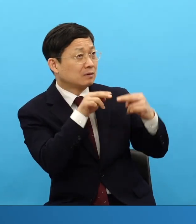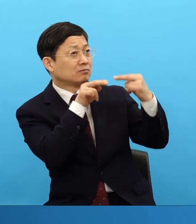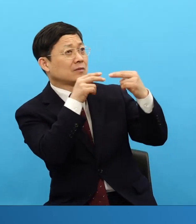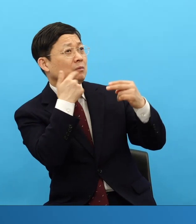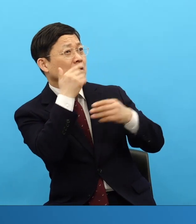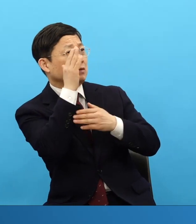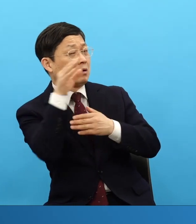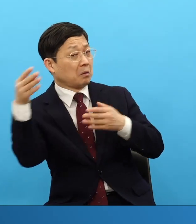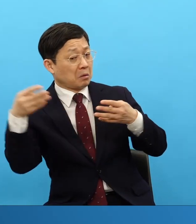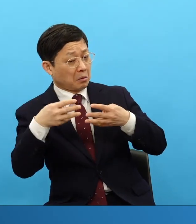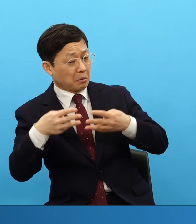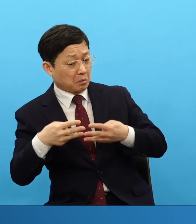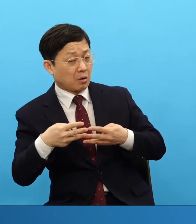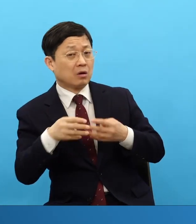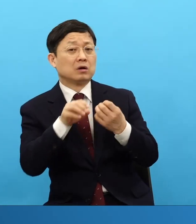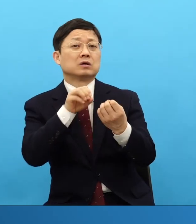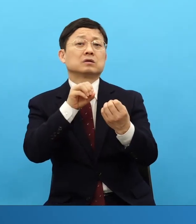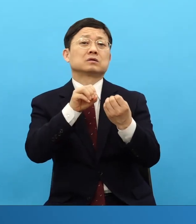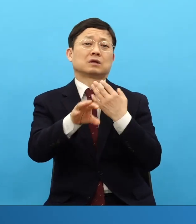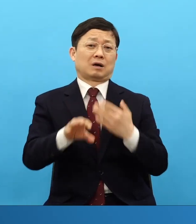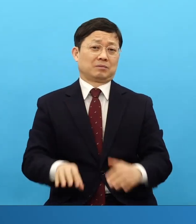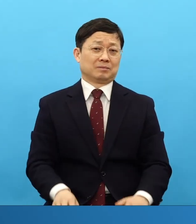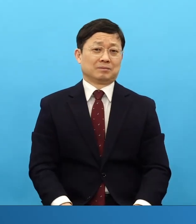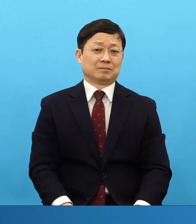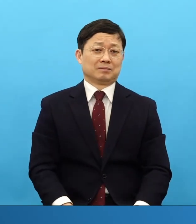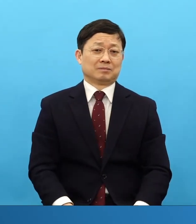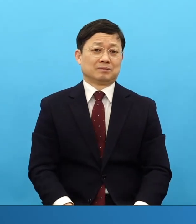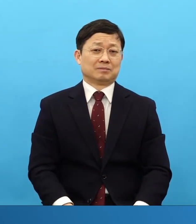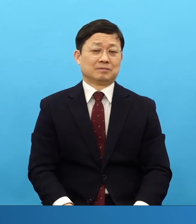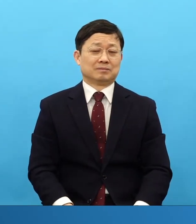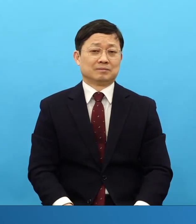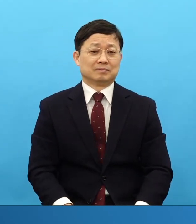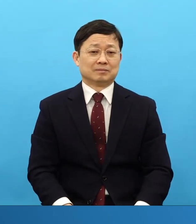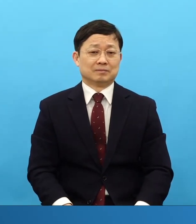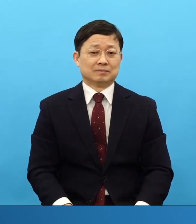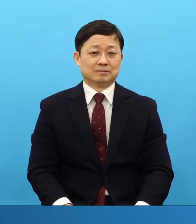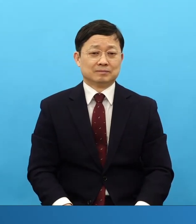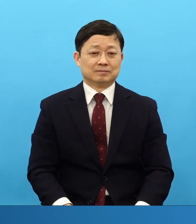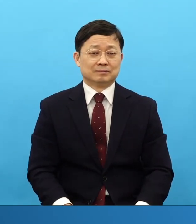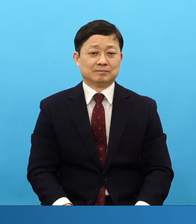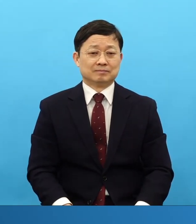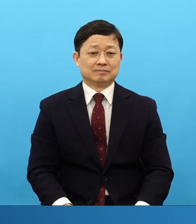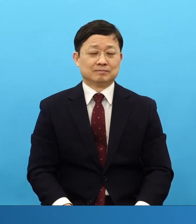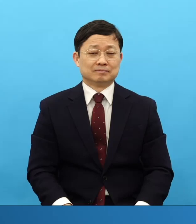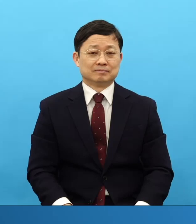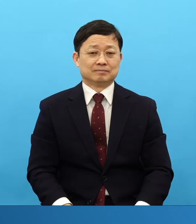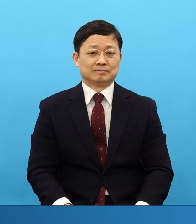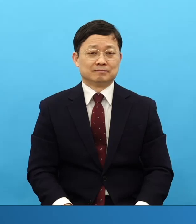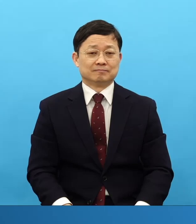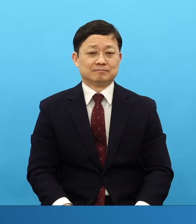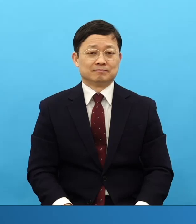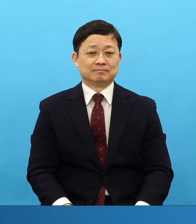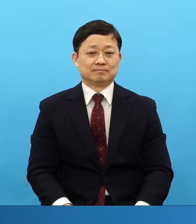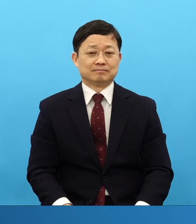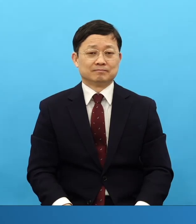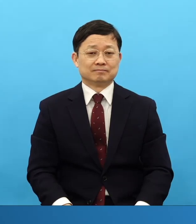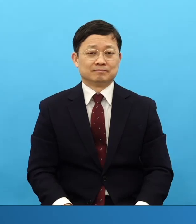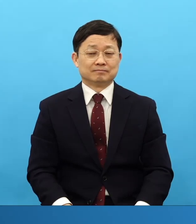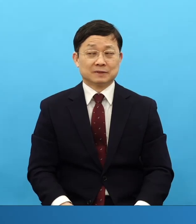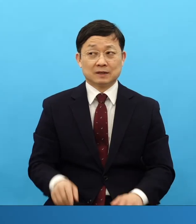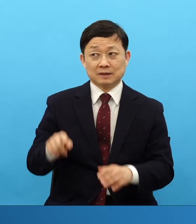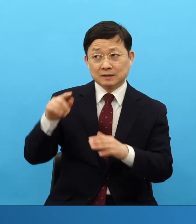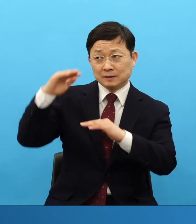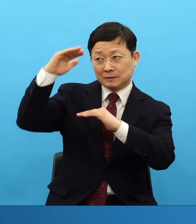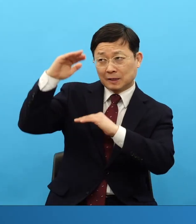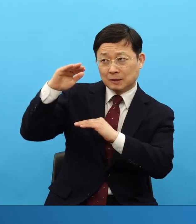그러니까 그렇게 되면 어떻게 되느냐? 이 은혜를 딱 누리게 되면 주일날 교회를 가게 되면요. 사람 보는 눈이